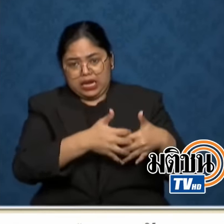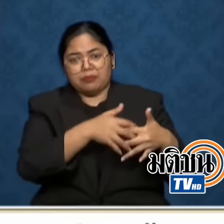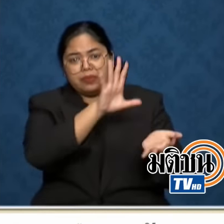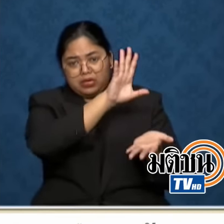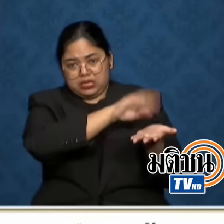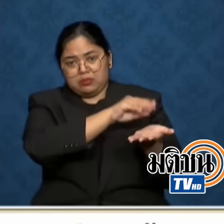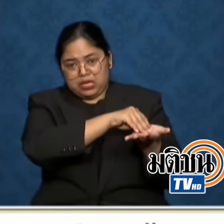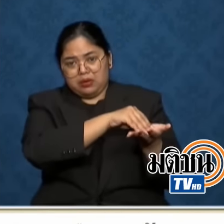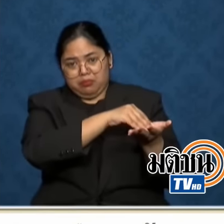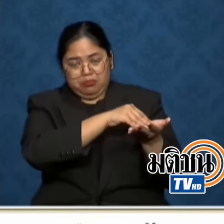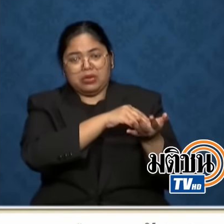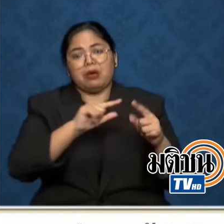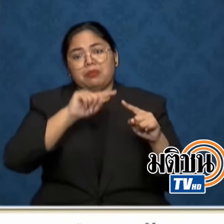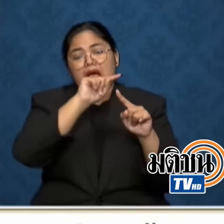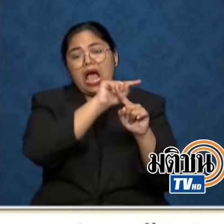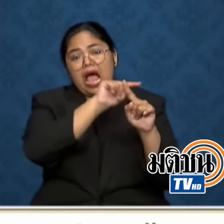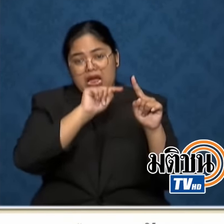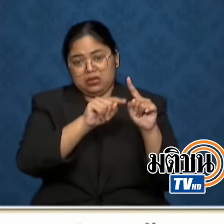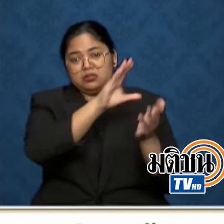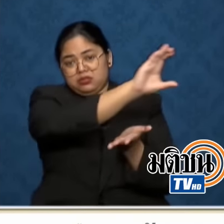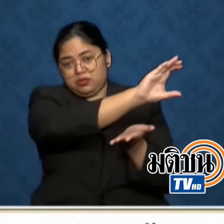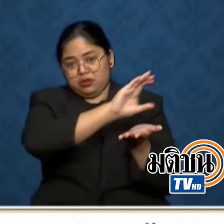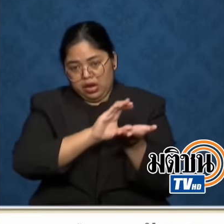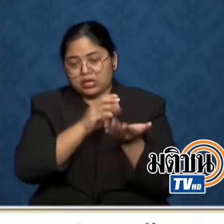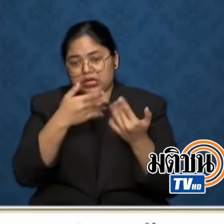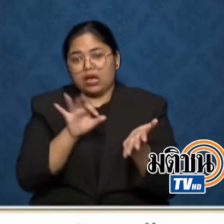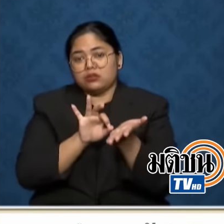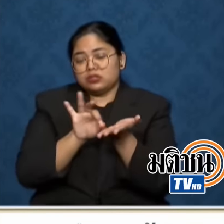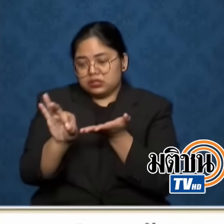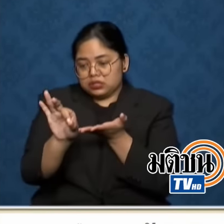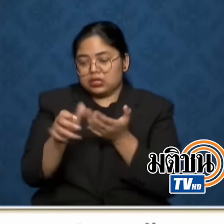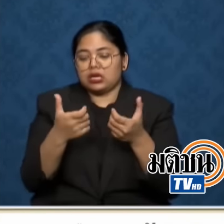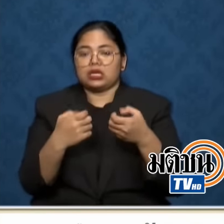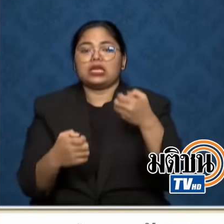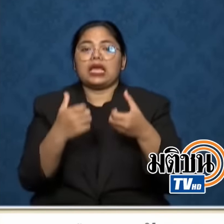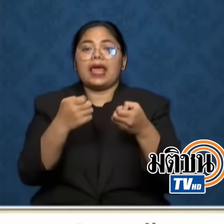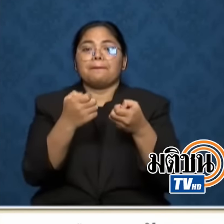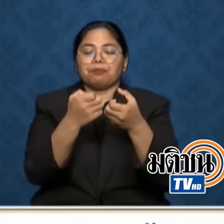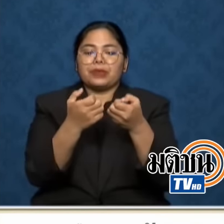เก็บส่วนแบ่งคล้ายๆเหล้าเบียร์ไหมครับซื้อเกมเท่าไหร่แล้วเราก็เอามาไต่ในกองทุน